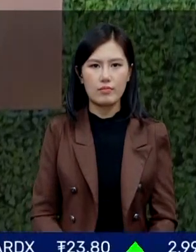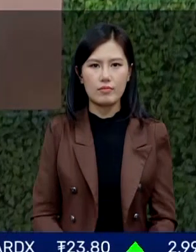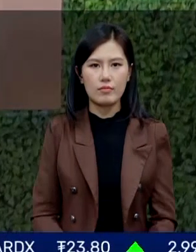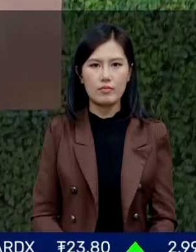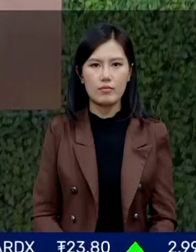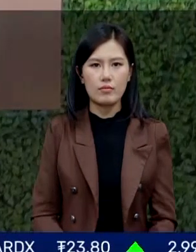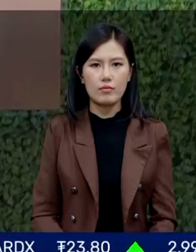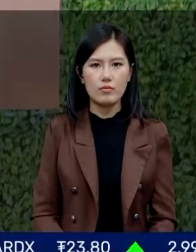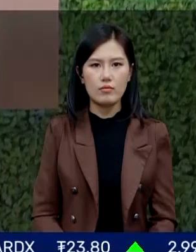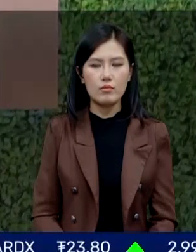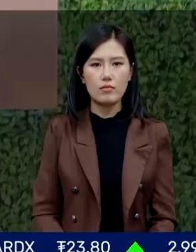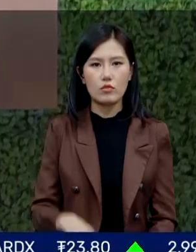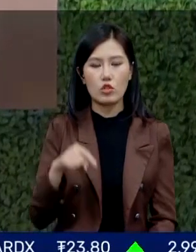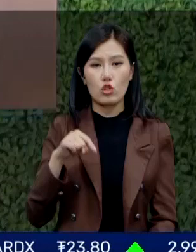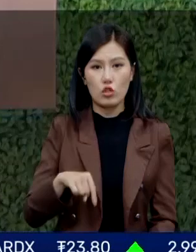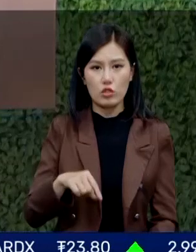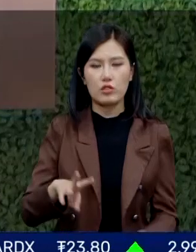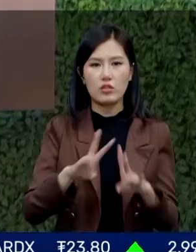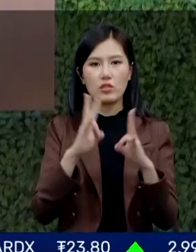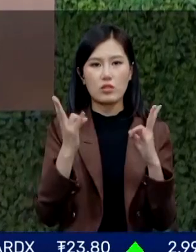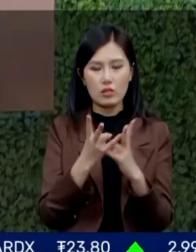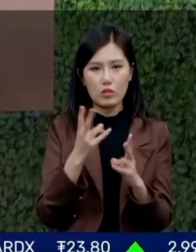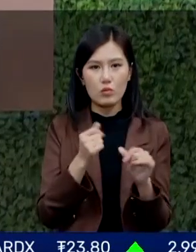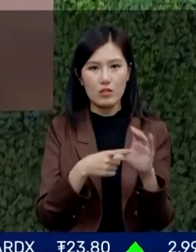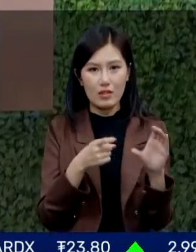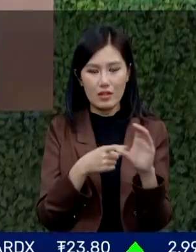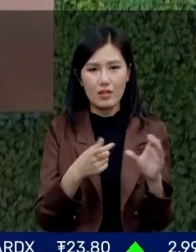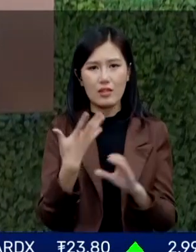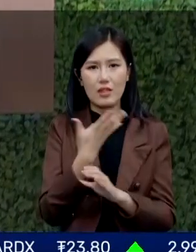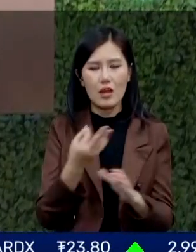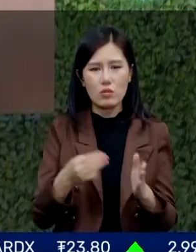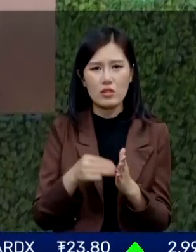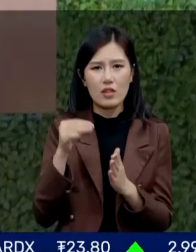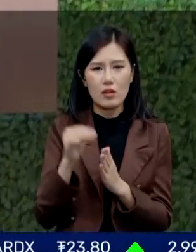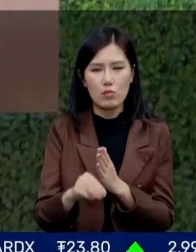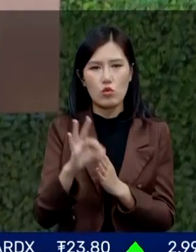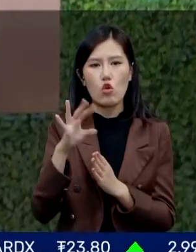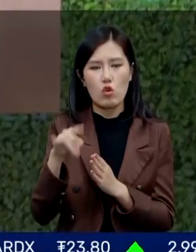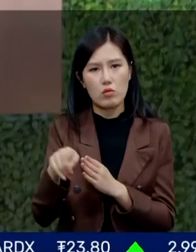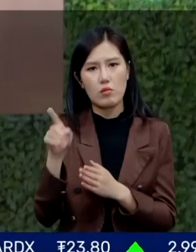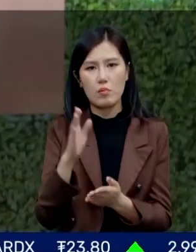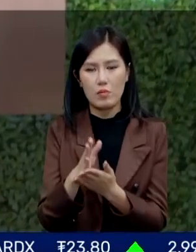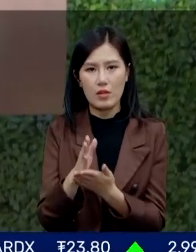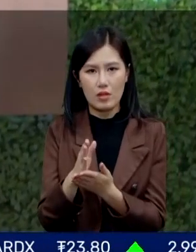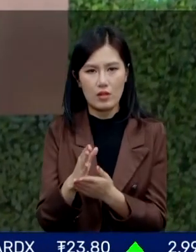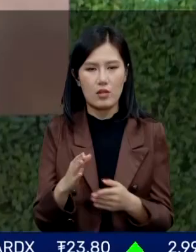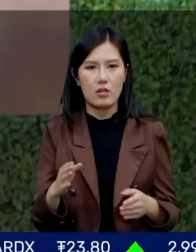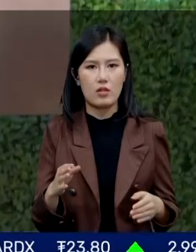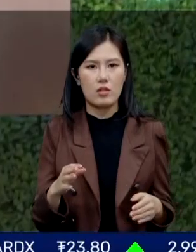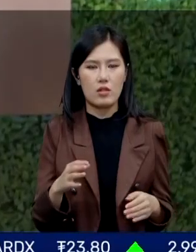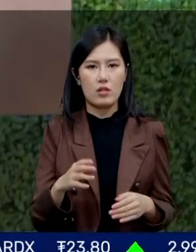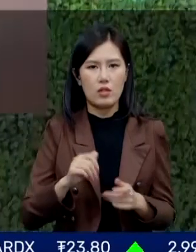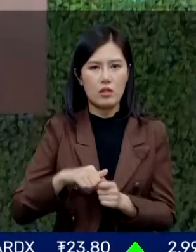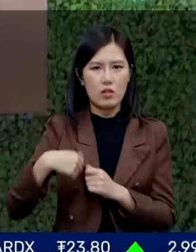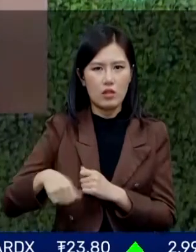Одоо угсаа нийгмийн даатгалын сан маань тий угсаа алдагдaltaй явж байгаа. 500 тэрбумын алдагдaltaй явж байгаа. Орлогоо тий зарлага нь одоо нэг давцсан явж